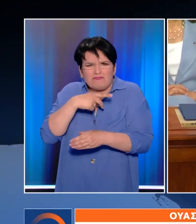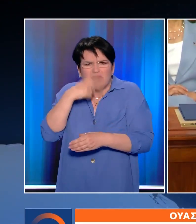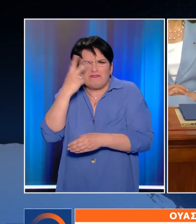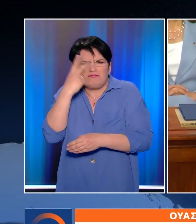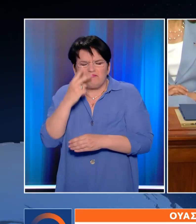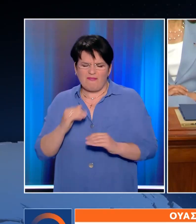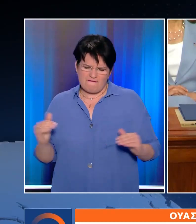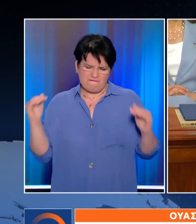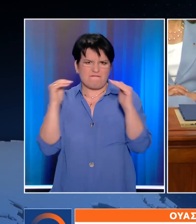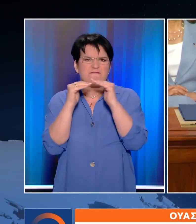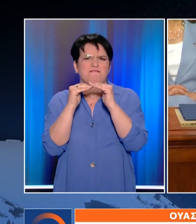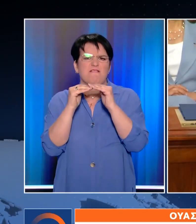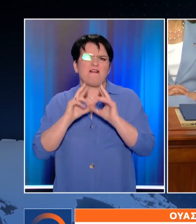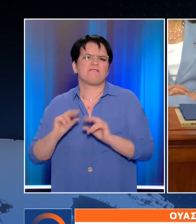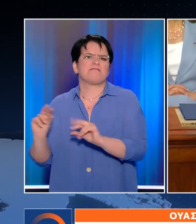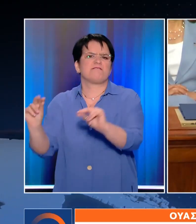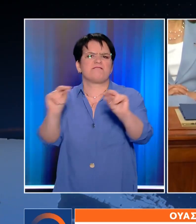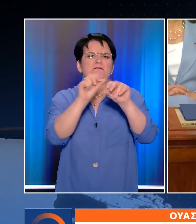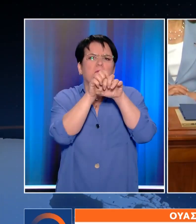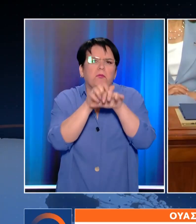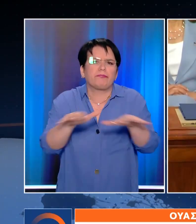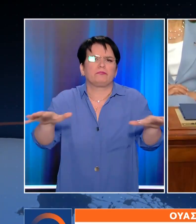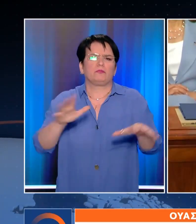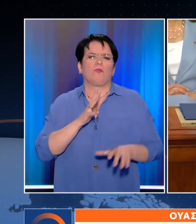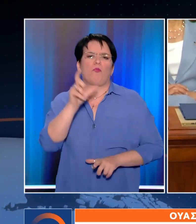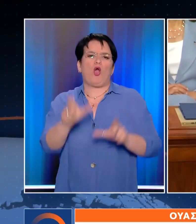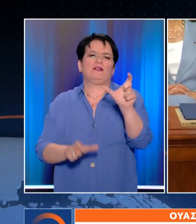δικαιώματα σε όλους τους πολίτες.